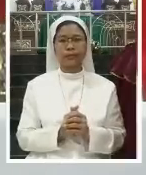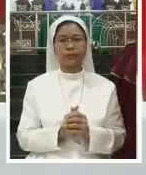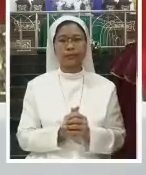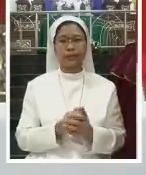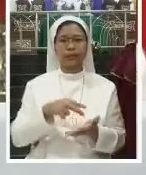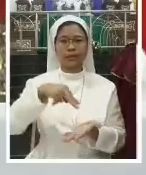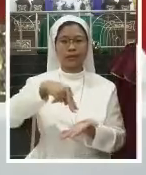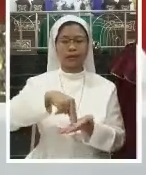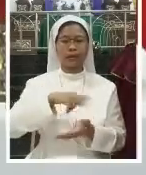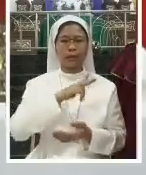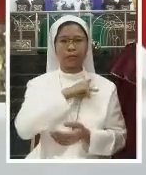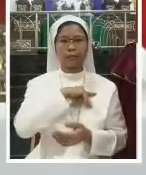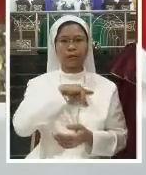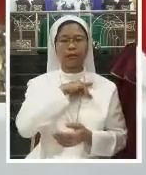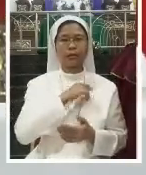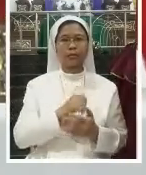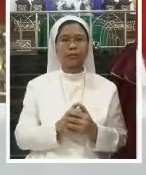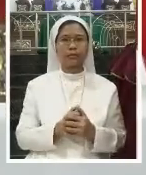Tindog po ang gabos.